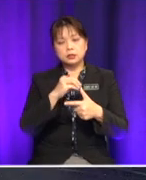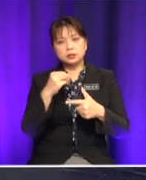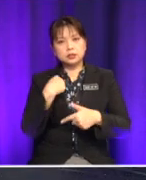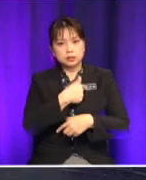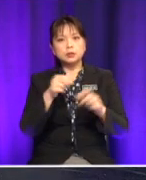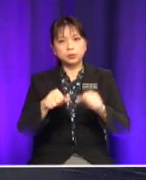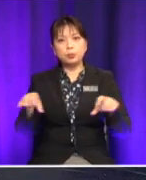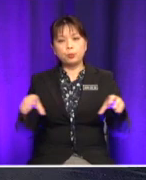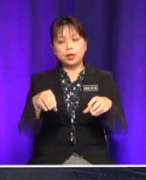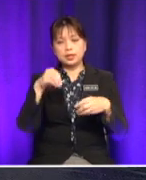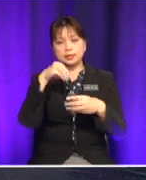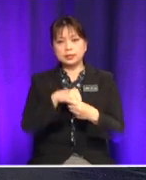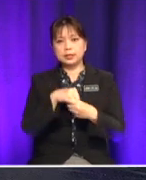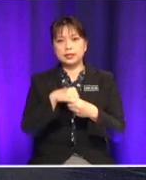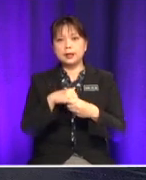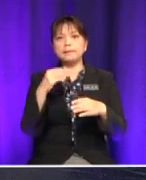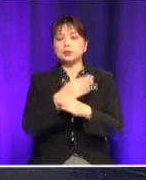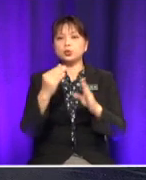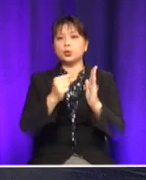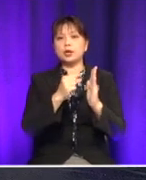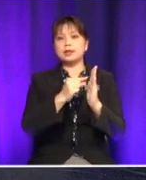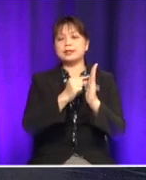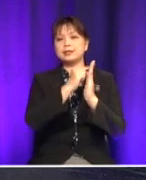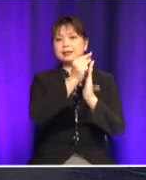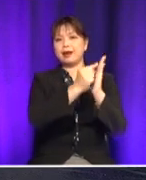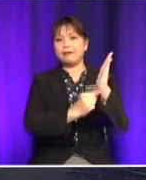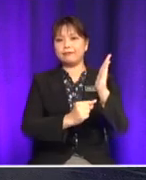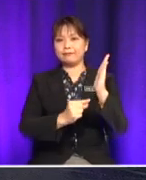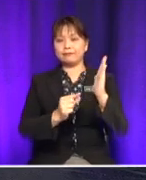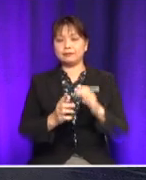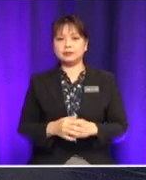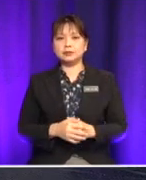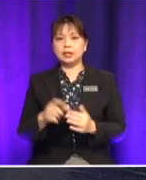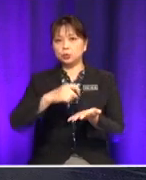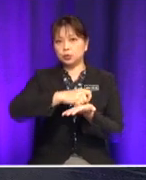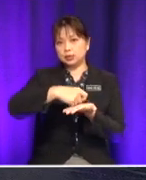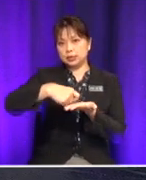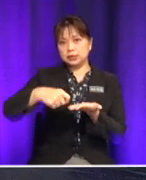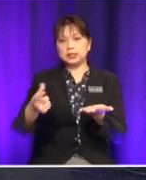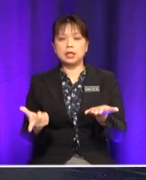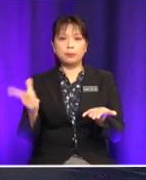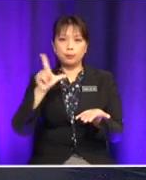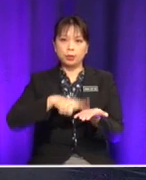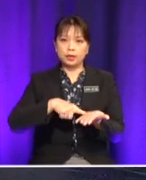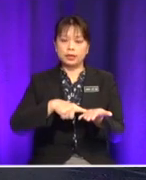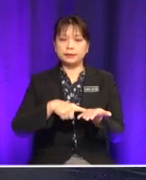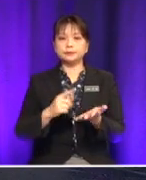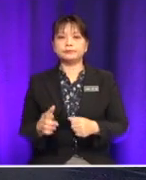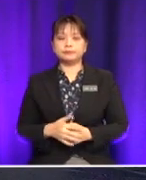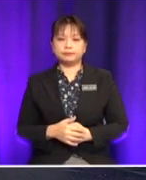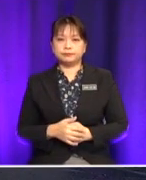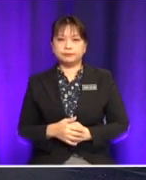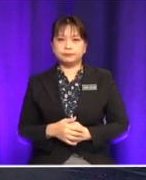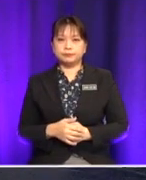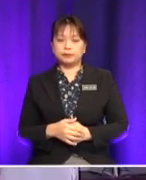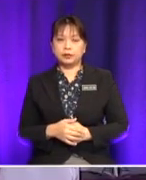Oke membuat kesimpulan dan akhir sekali menulis laporan penting menulis laporan nih ya